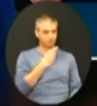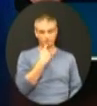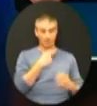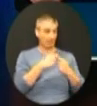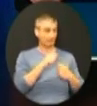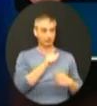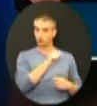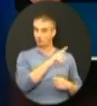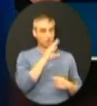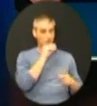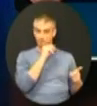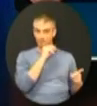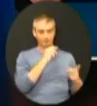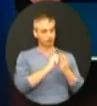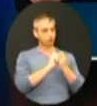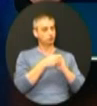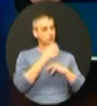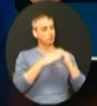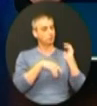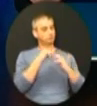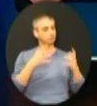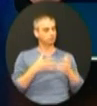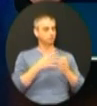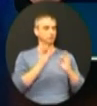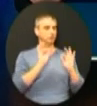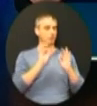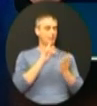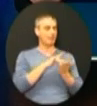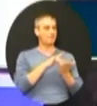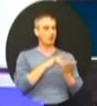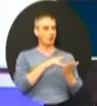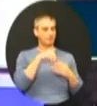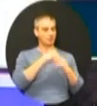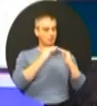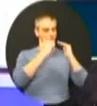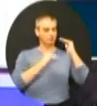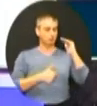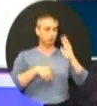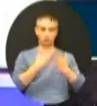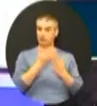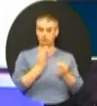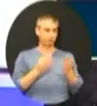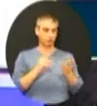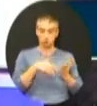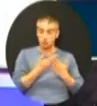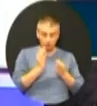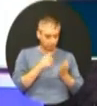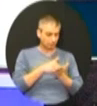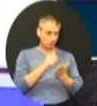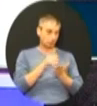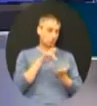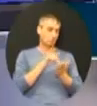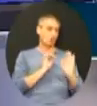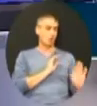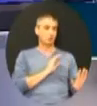חבר כנס וחנה הוא לא מדבר על שינוי מבני של מיקומו בהיררכיה של היועץ המשפטי הוא לא היועץ המשפטי ימשיך להיות